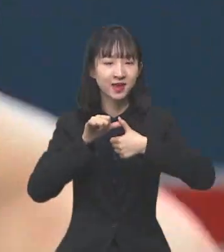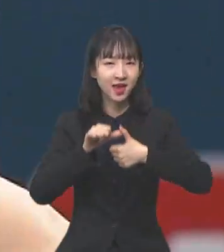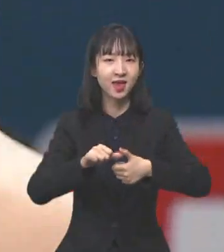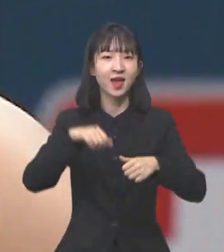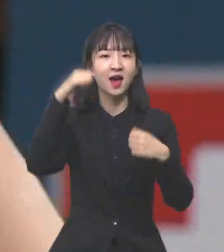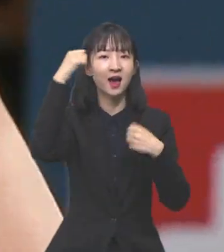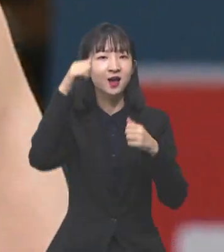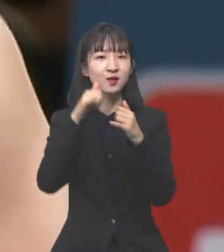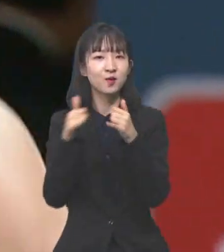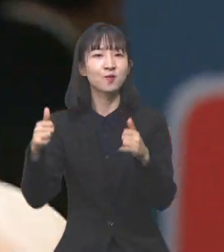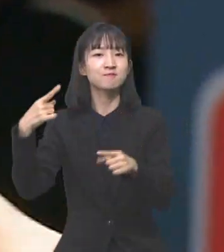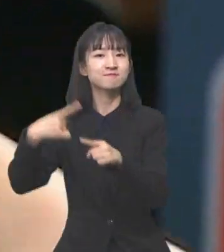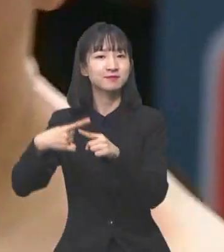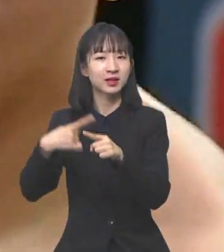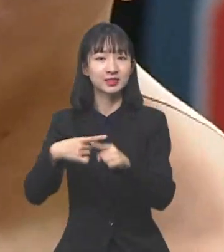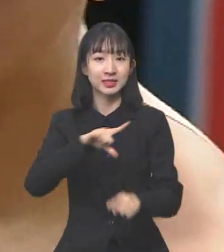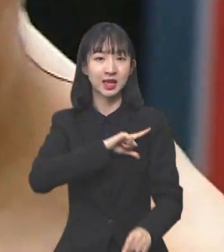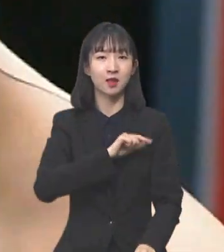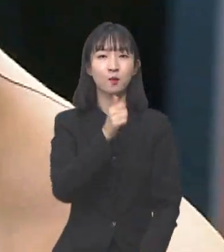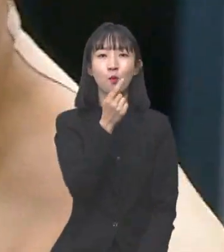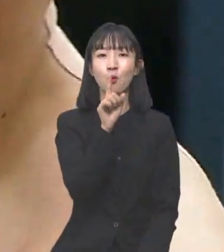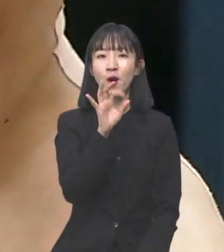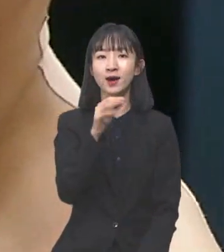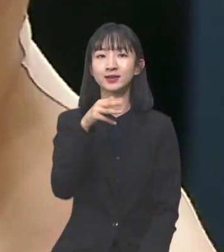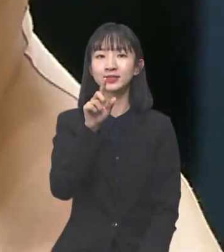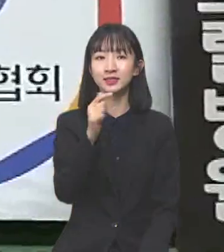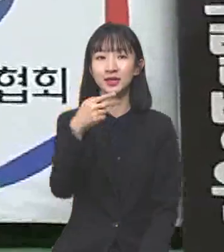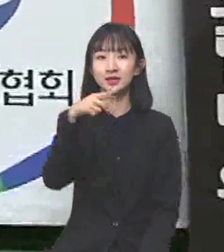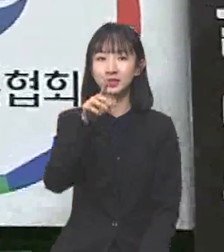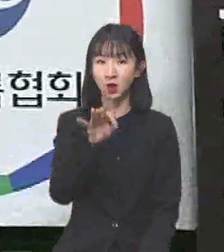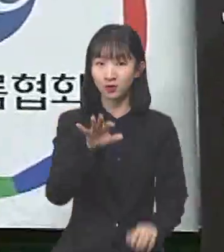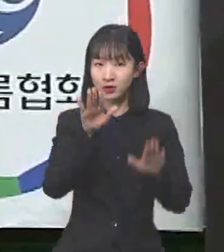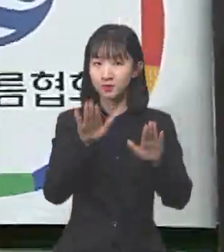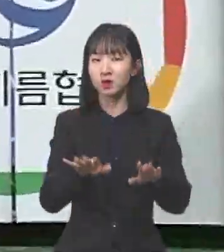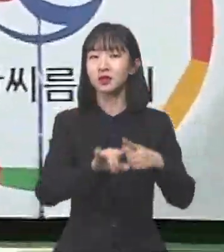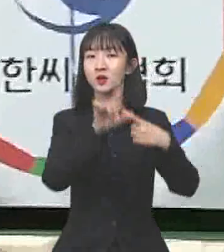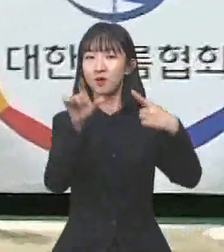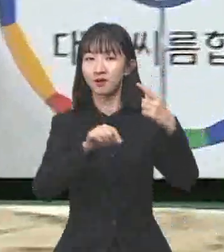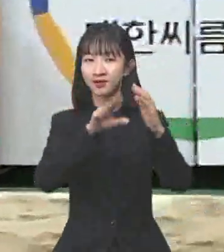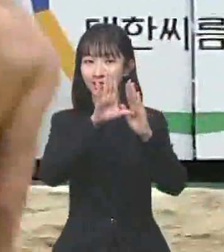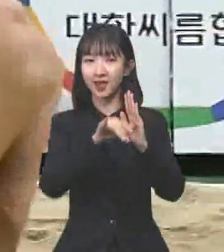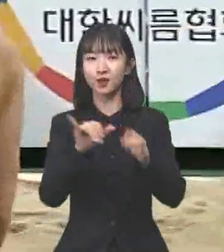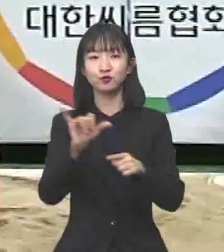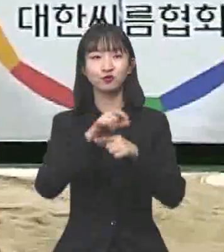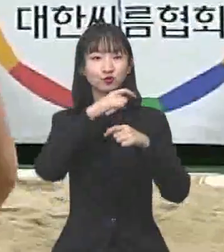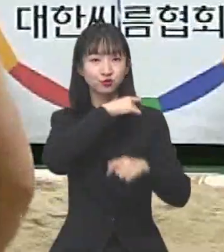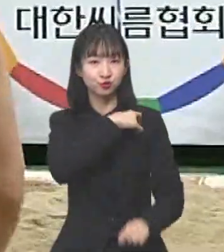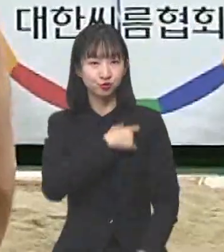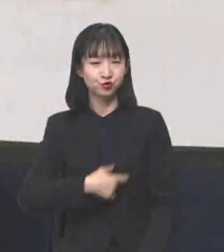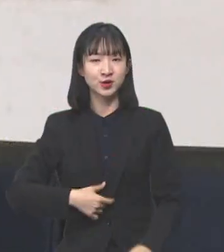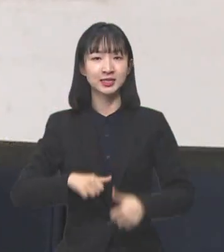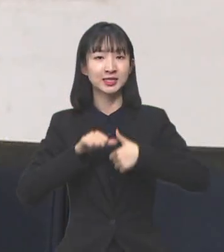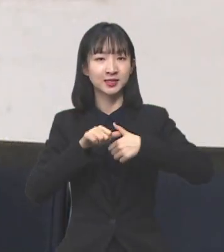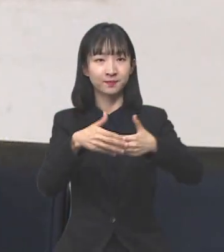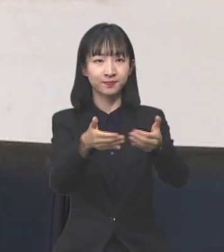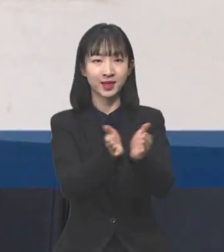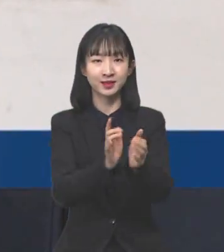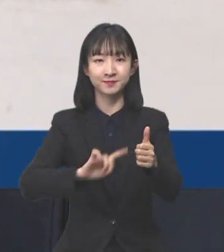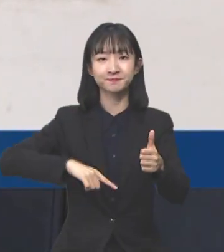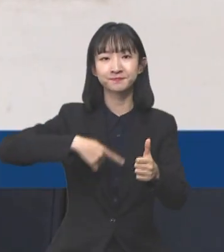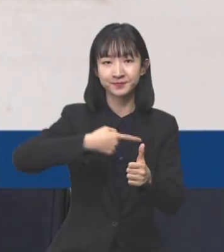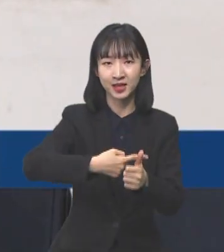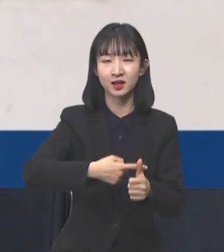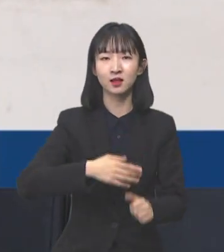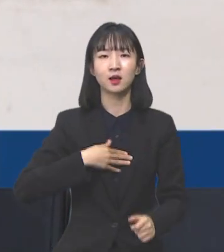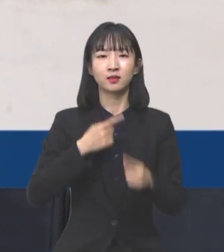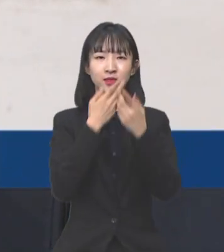왕창 컷 선수 올해 1월 연수구청 씨름단 에 입단한 신입 현재 입니다 대학시절부터 50%